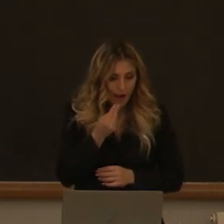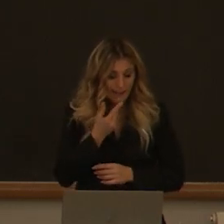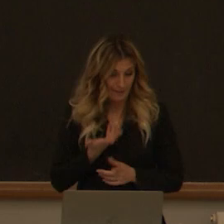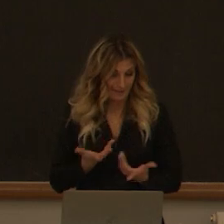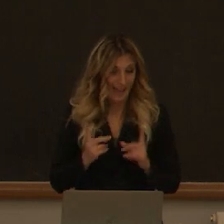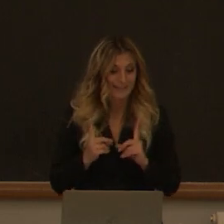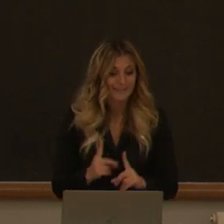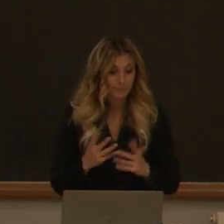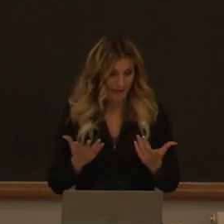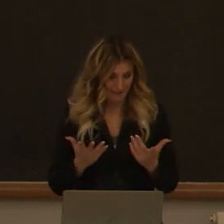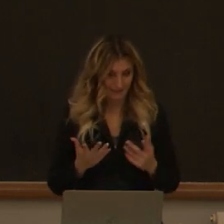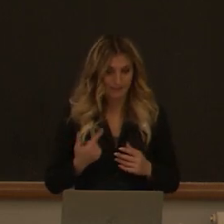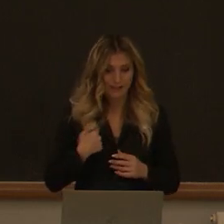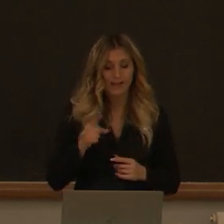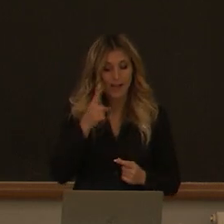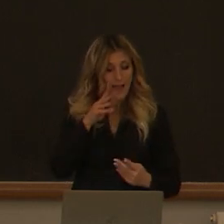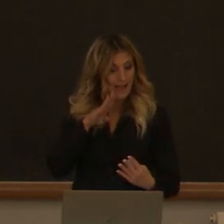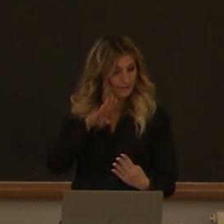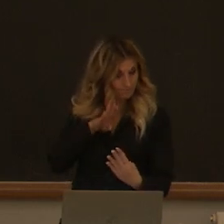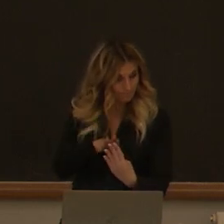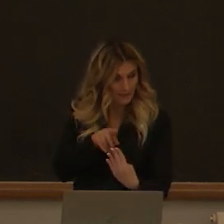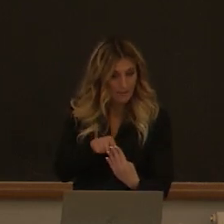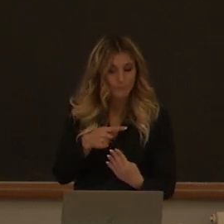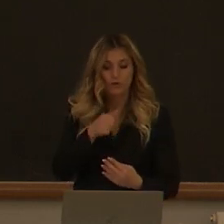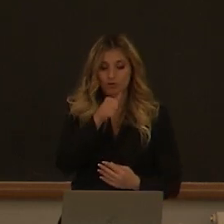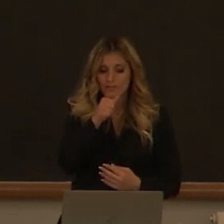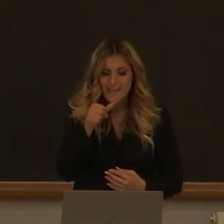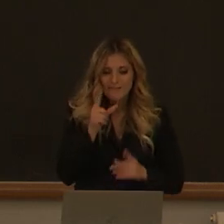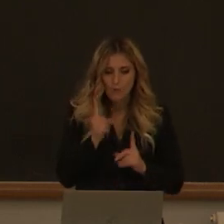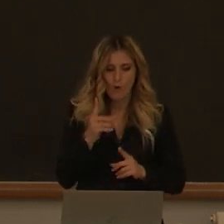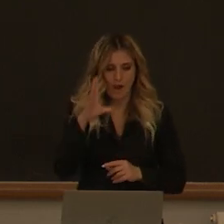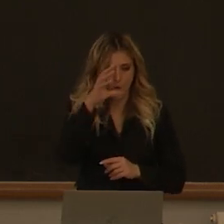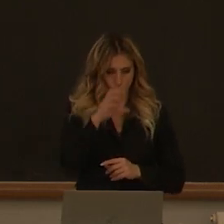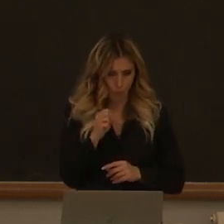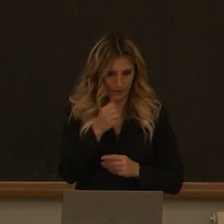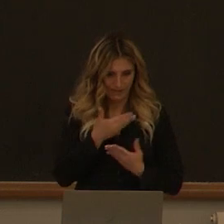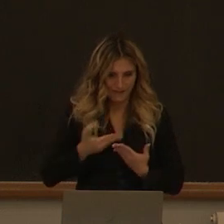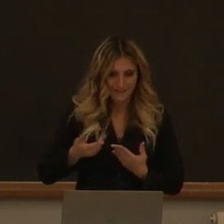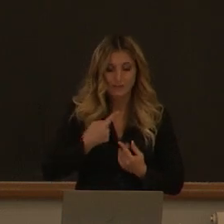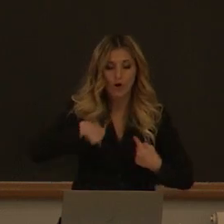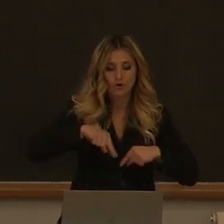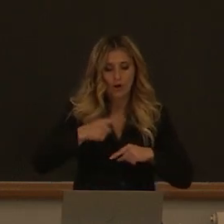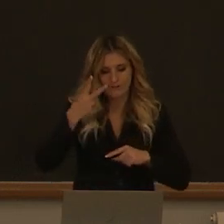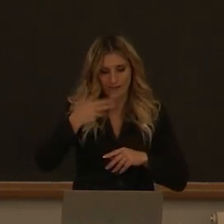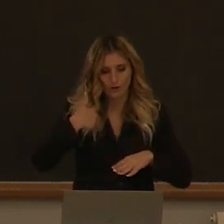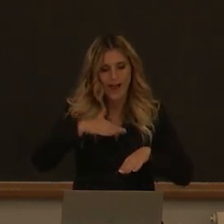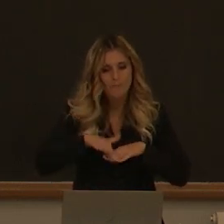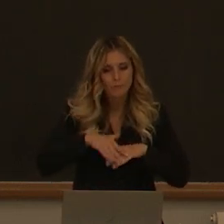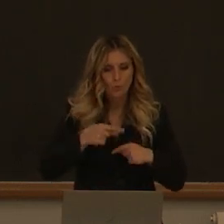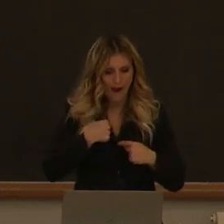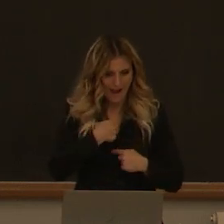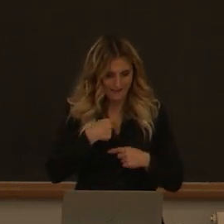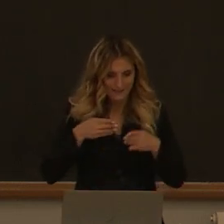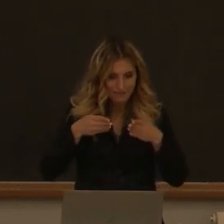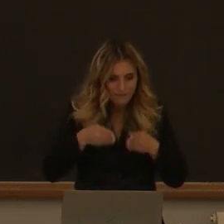dire, l'approccio deve essere un approccio che noi all'università, voglio dire, siamo abituati nella nostra facoltà a